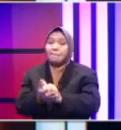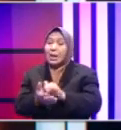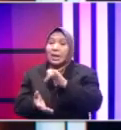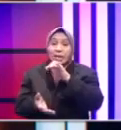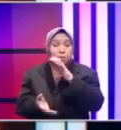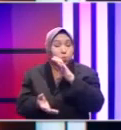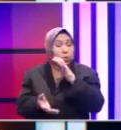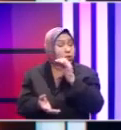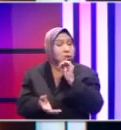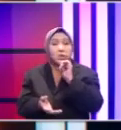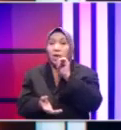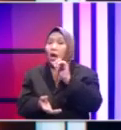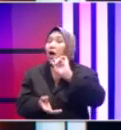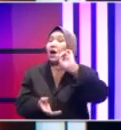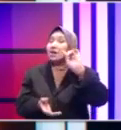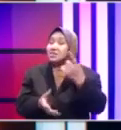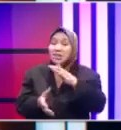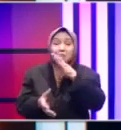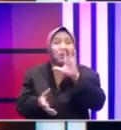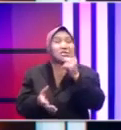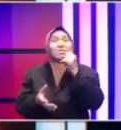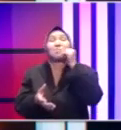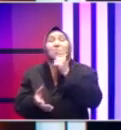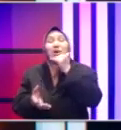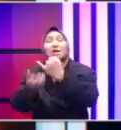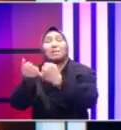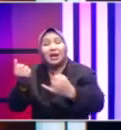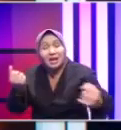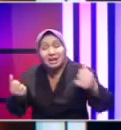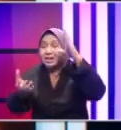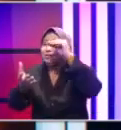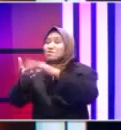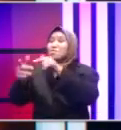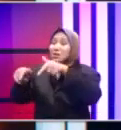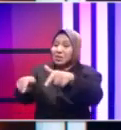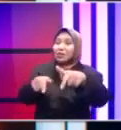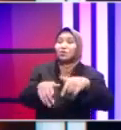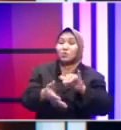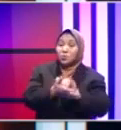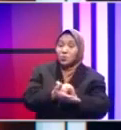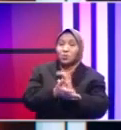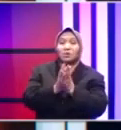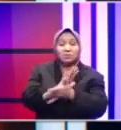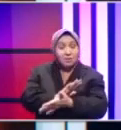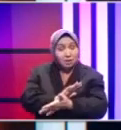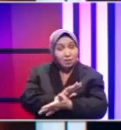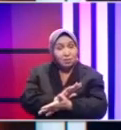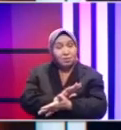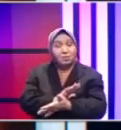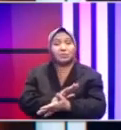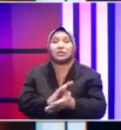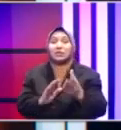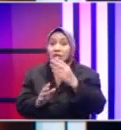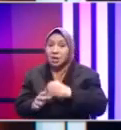ibu-ibu mereka tidak lain hanyalah perempuan-perempuan yang melahirkan mereka wine nah Um layak kulo namung karo Minal Khoiri